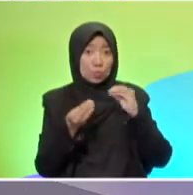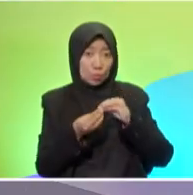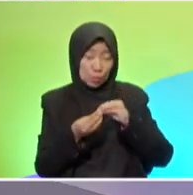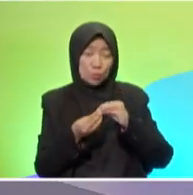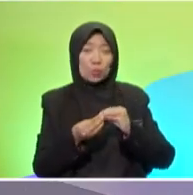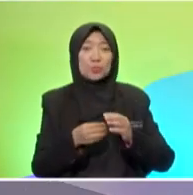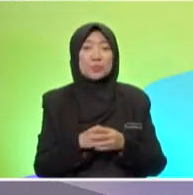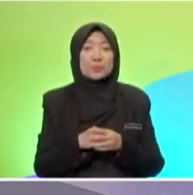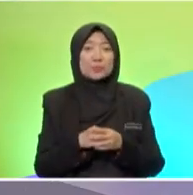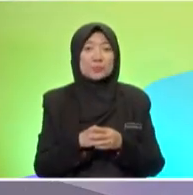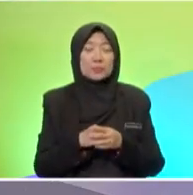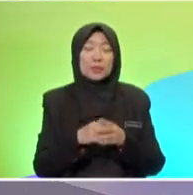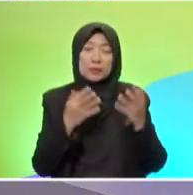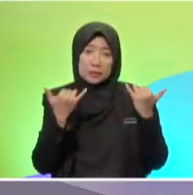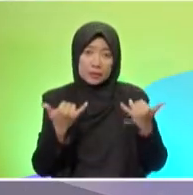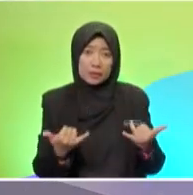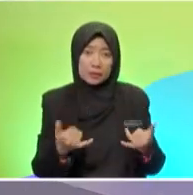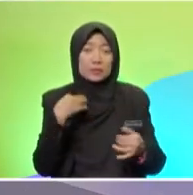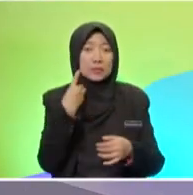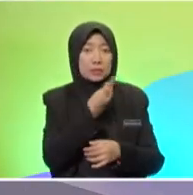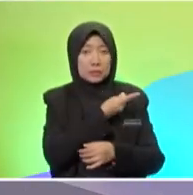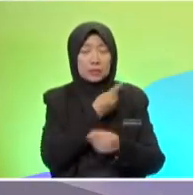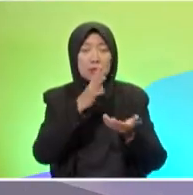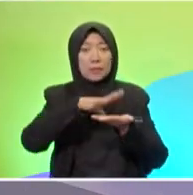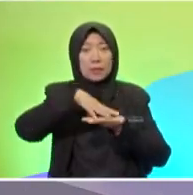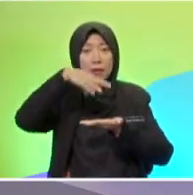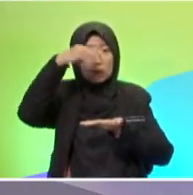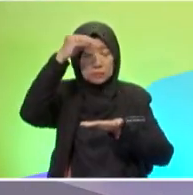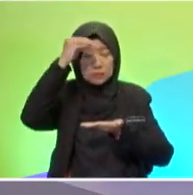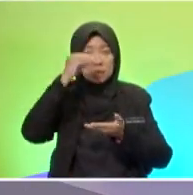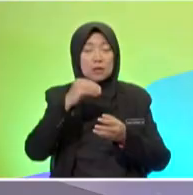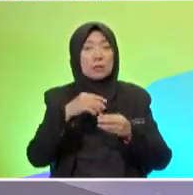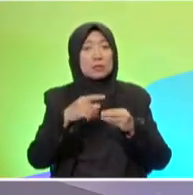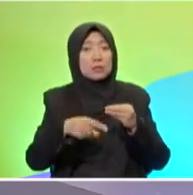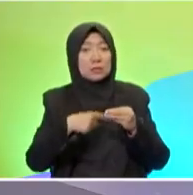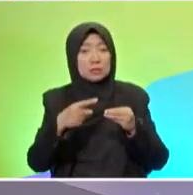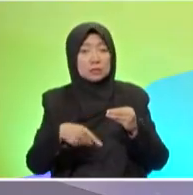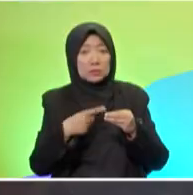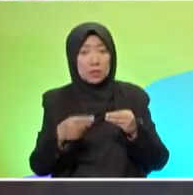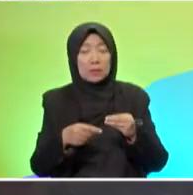Cikgu, di segmen ini kita punya subtopik ialah akuarium nombor. Apa pula tu cikgu?